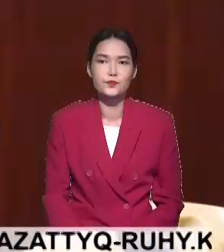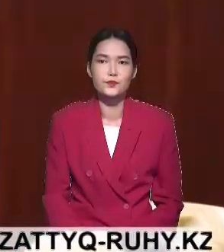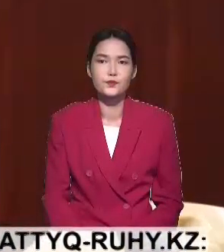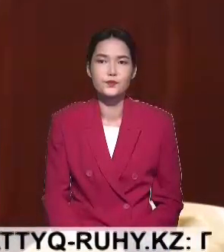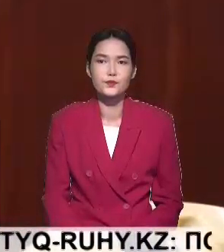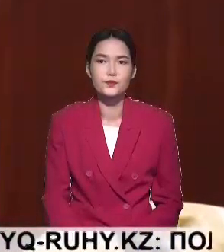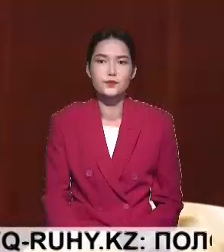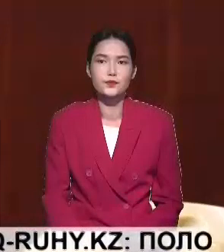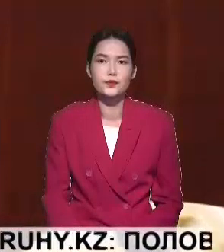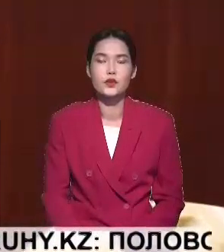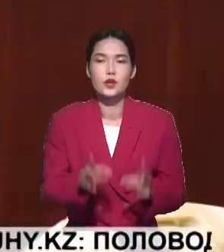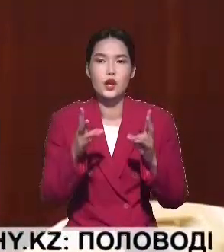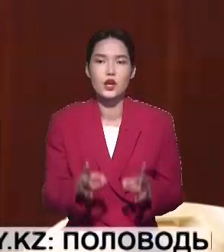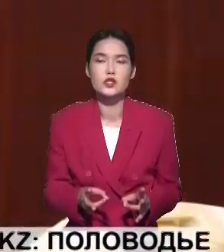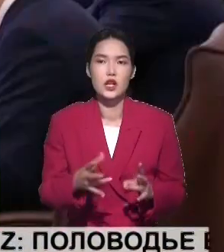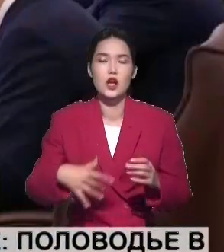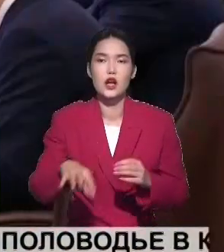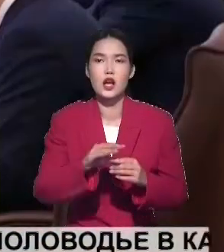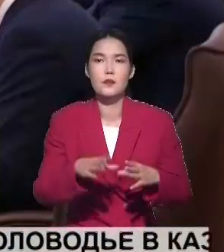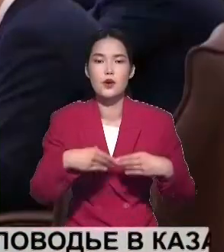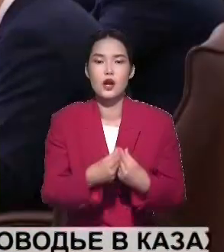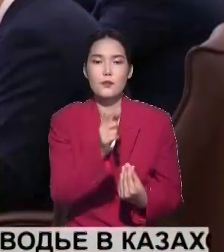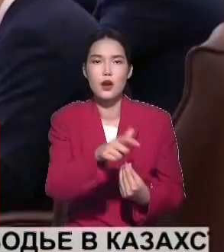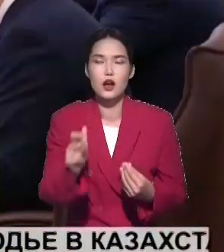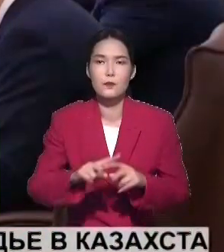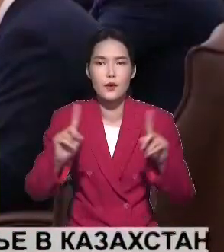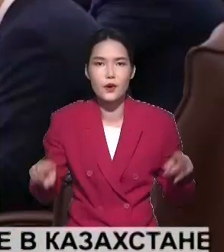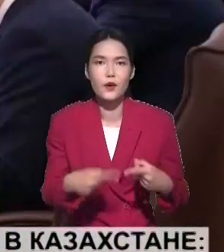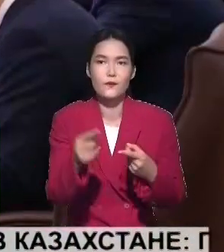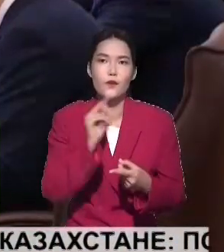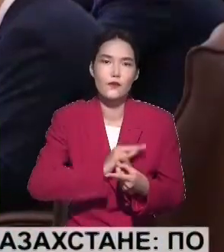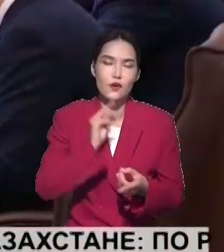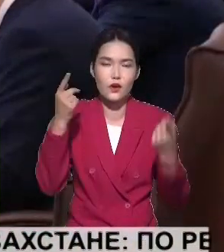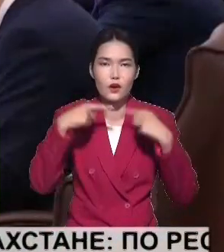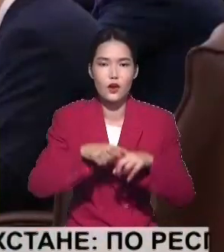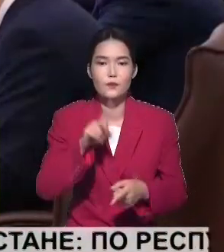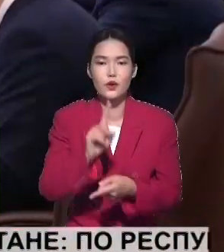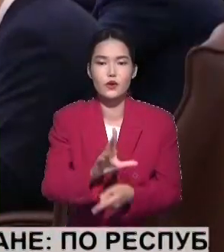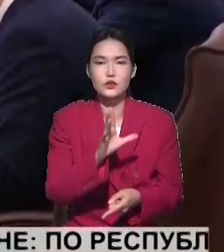Все мероприятия по возмещению ущерба, в том числе восстановлению домов и инфраструктуры, должны быть